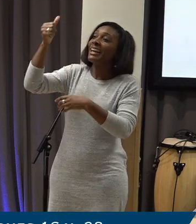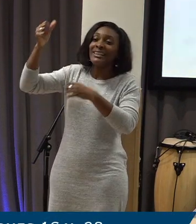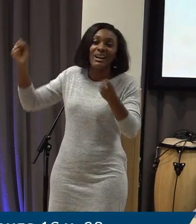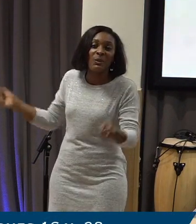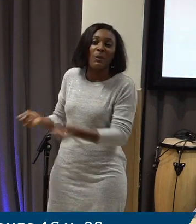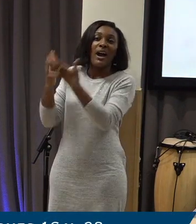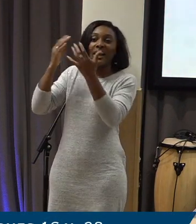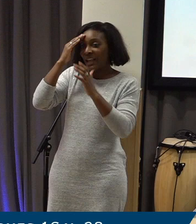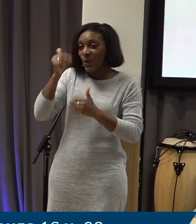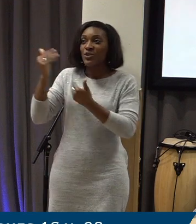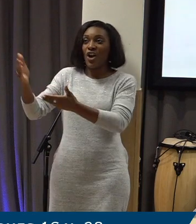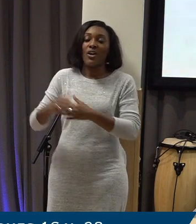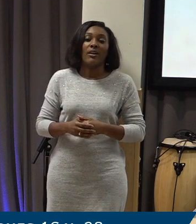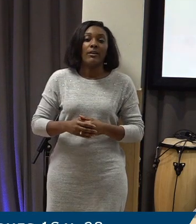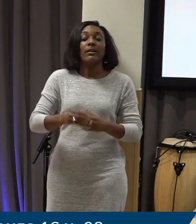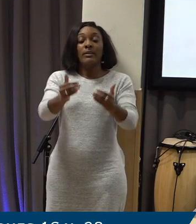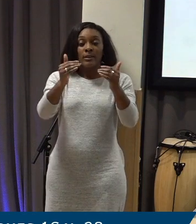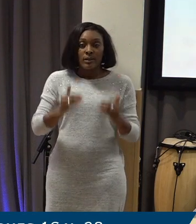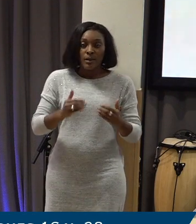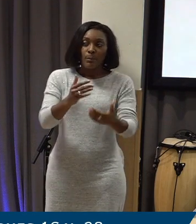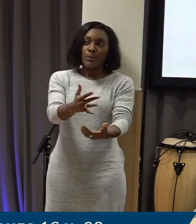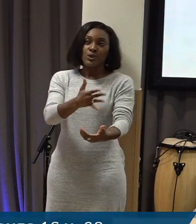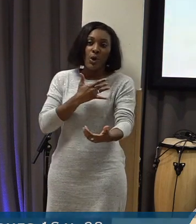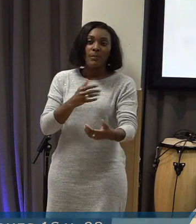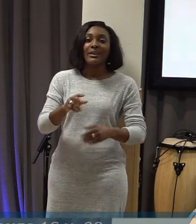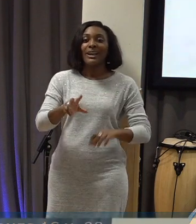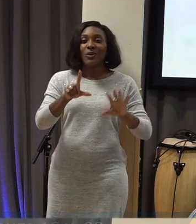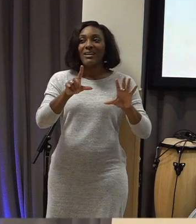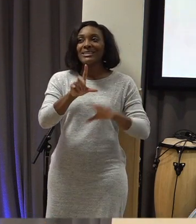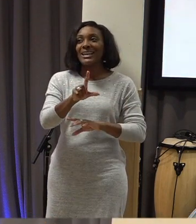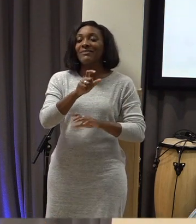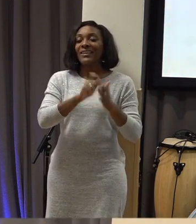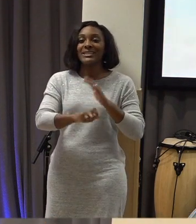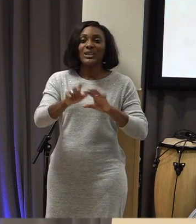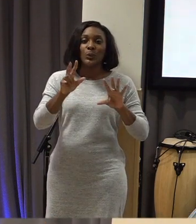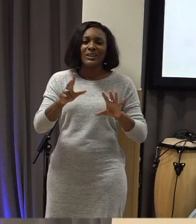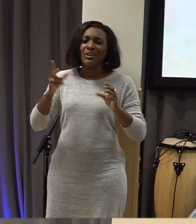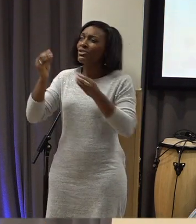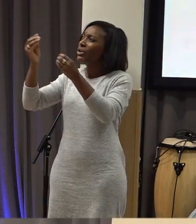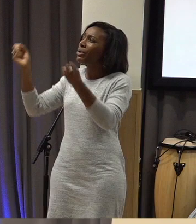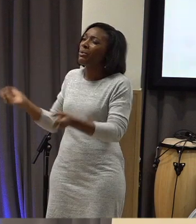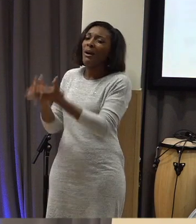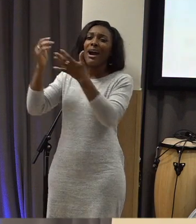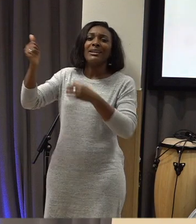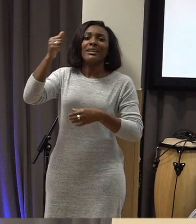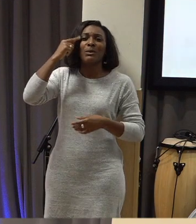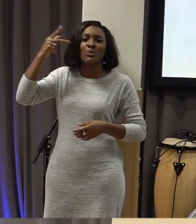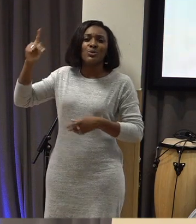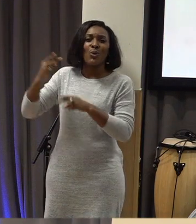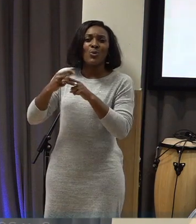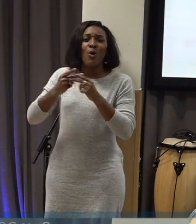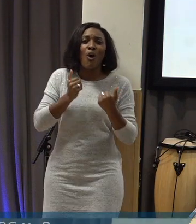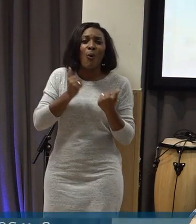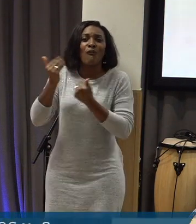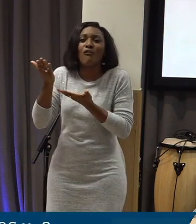honneur. Psaume 96, verset 8, rendez à l'Éternel gloire pour son nom, apportez des offrandes et